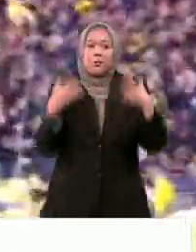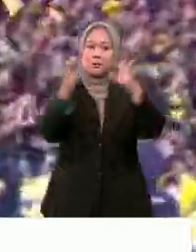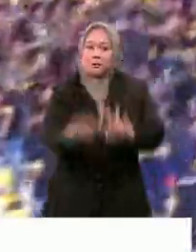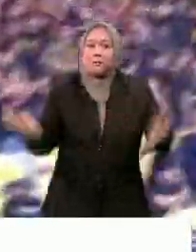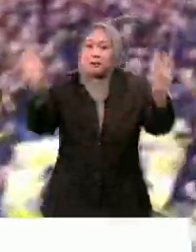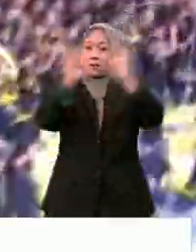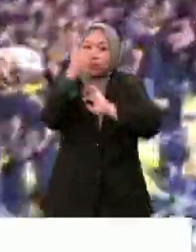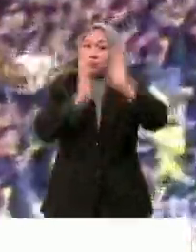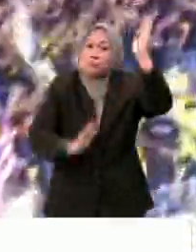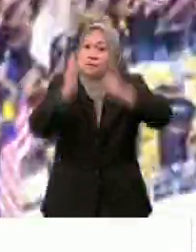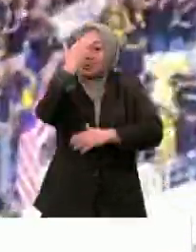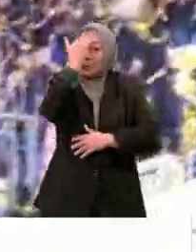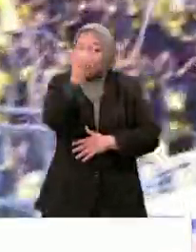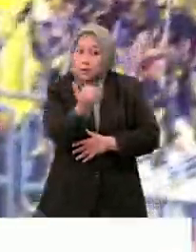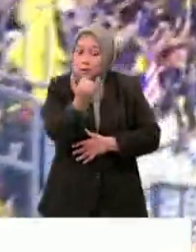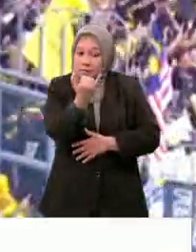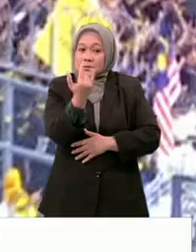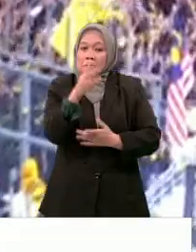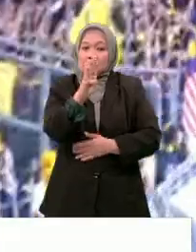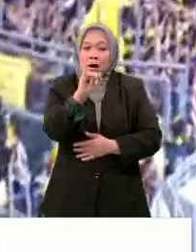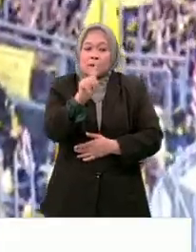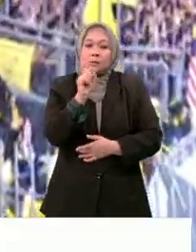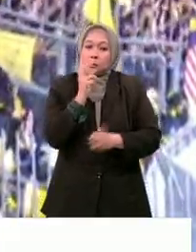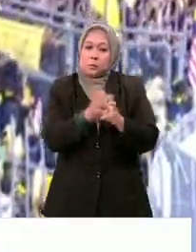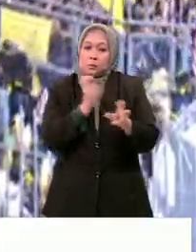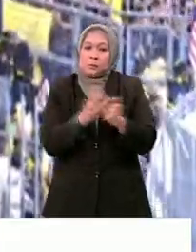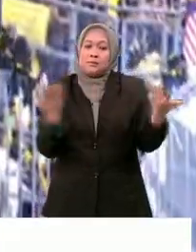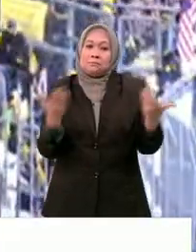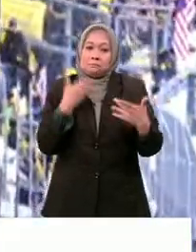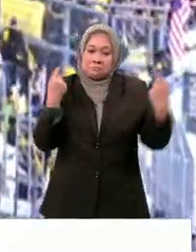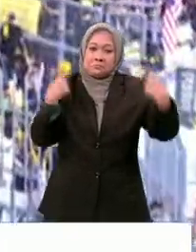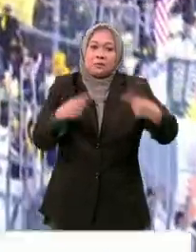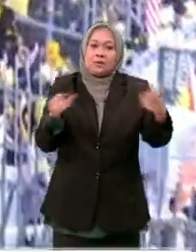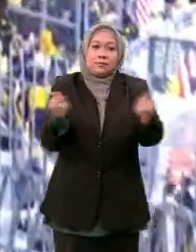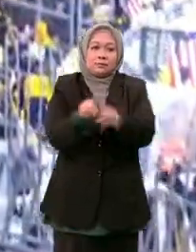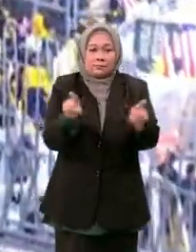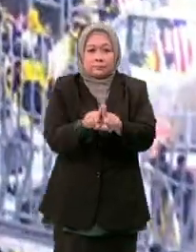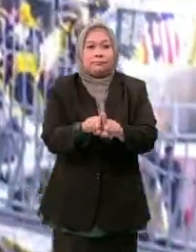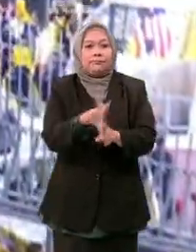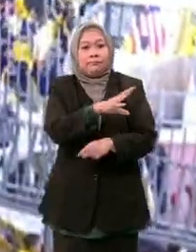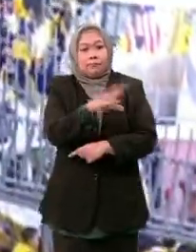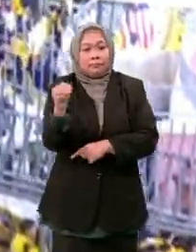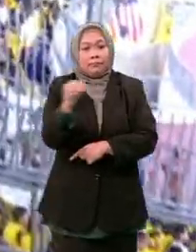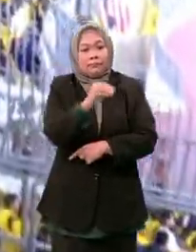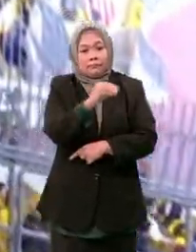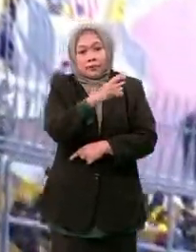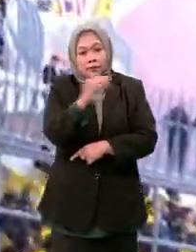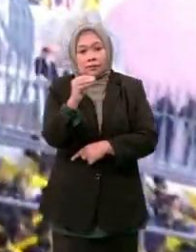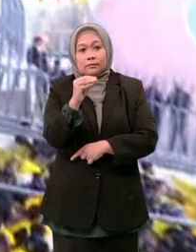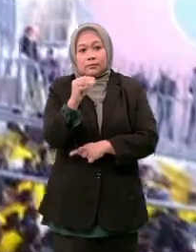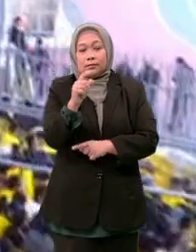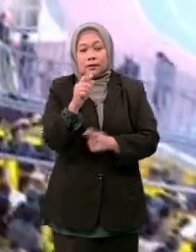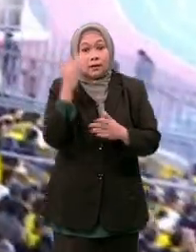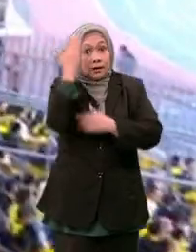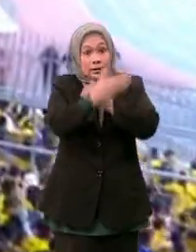Malaysia kerana Bahrain bukanlah satu lawan yang mudah. Bahrain bukan lawan yang agak sukar. Sifat Malaysia juga bersama dengan pasukan-pasukan negara